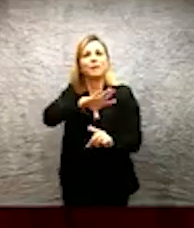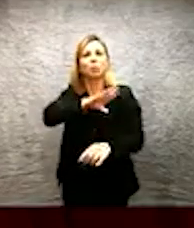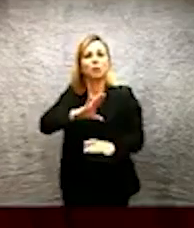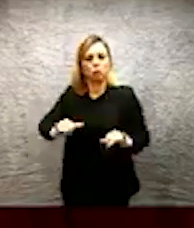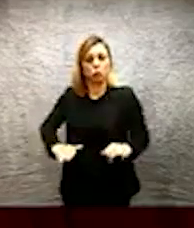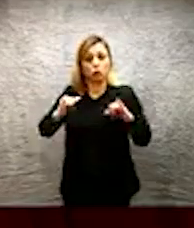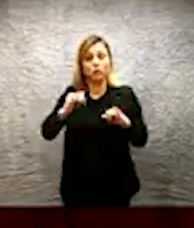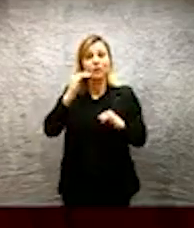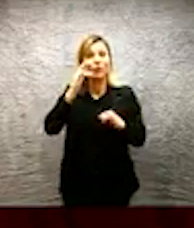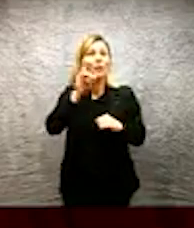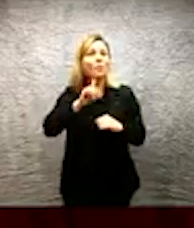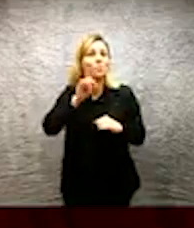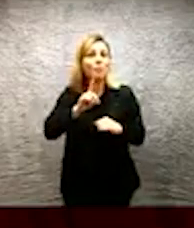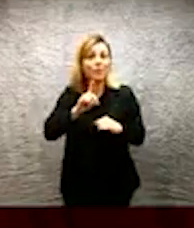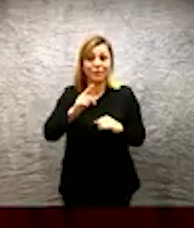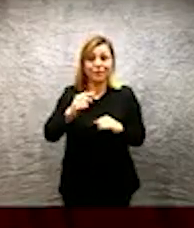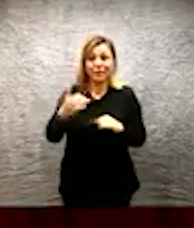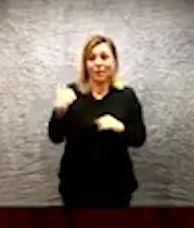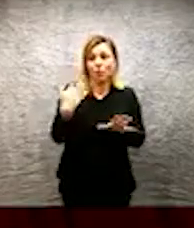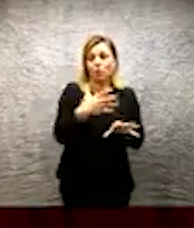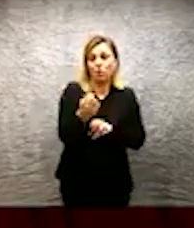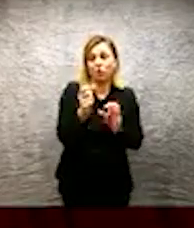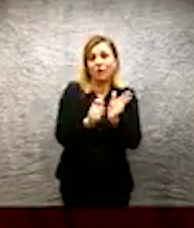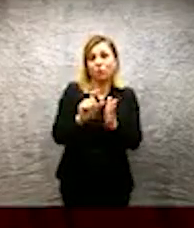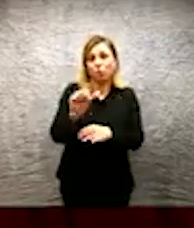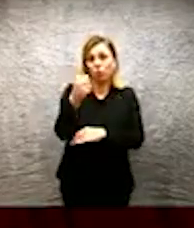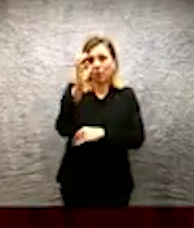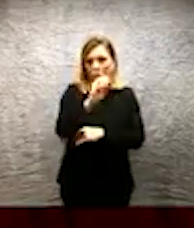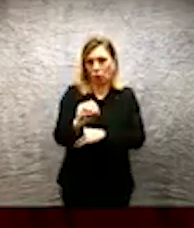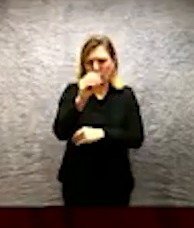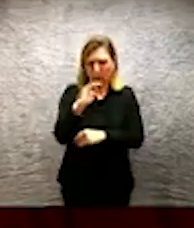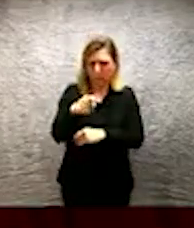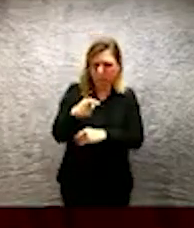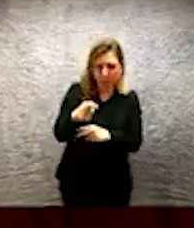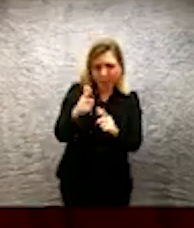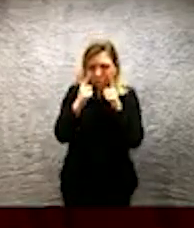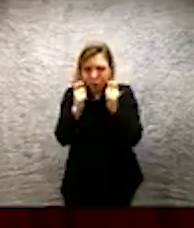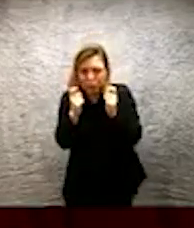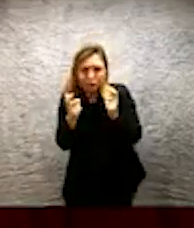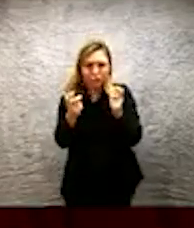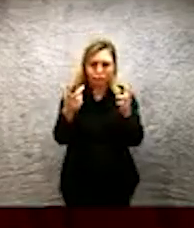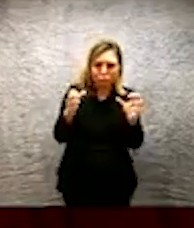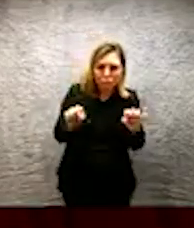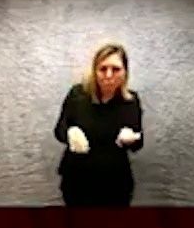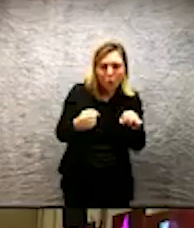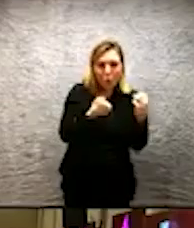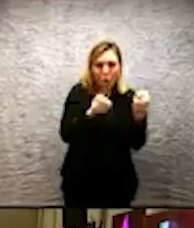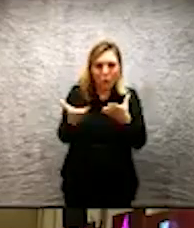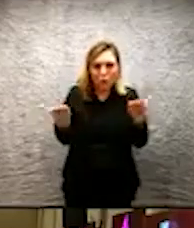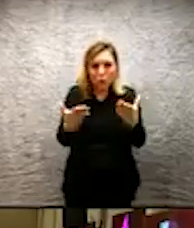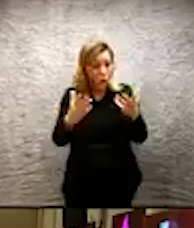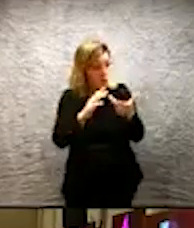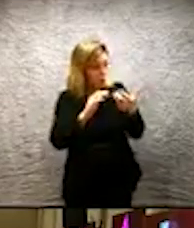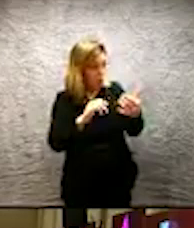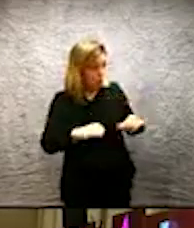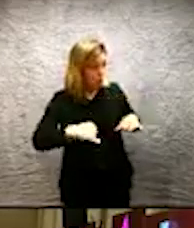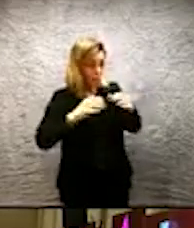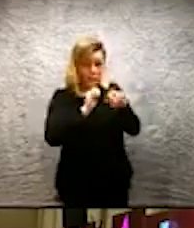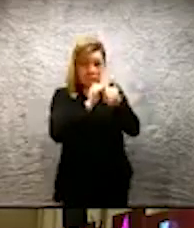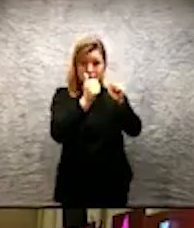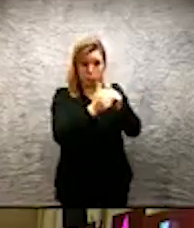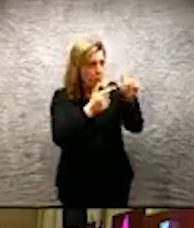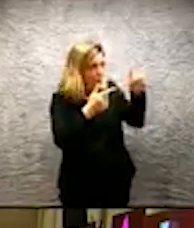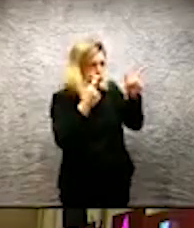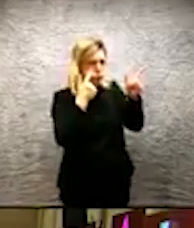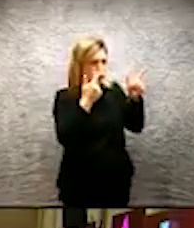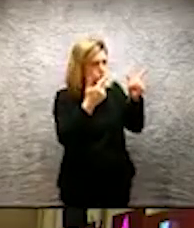au 1er octobre est attentive à tout ce qui est possible au niveau de la jeunesse et sport. Il y a des formations qui sont possibles. Ce qu'il faut,